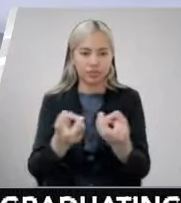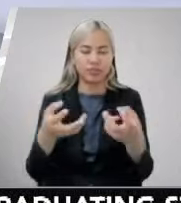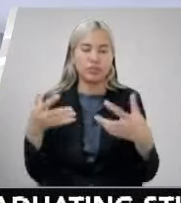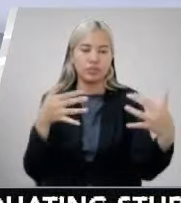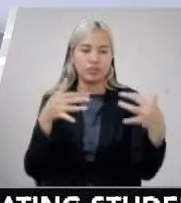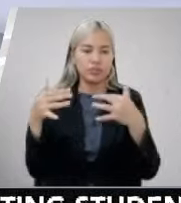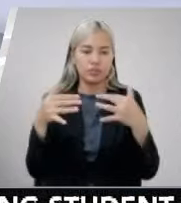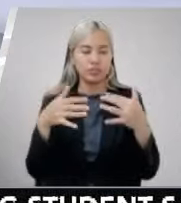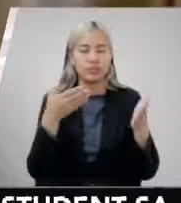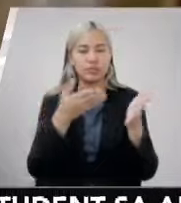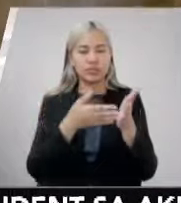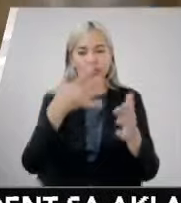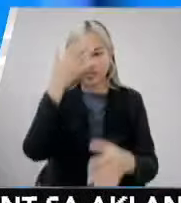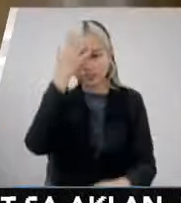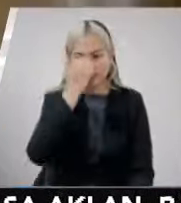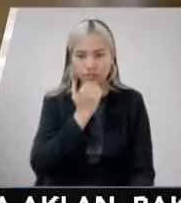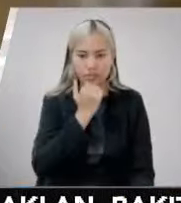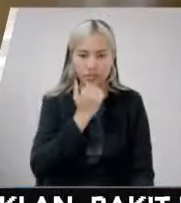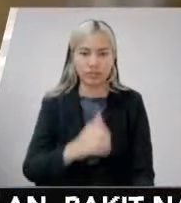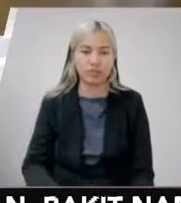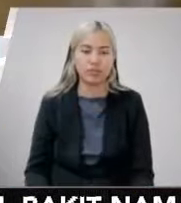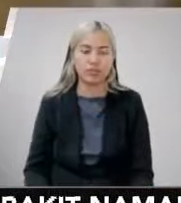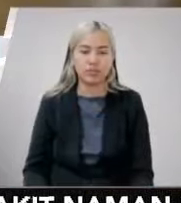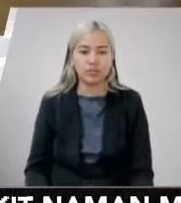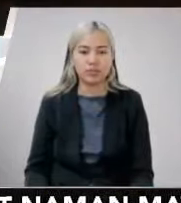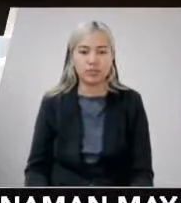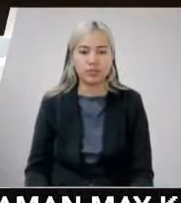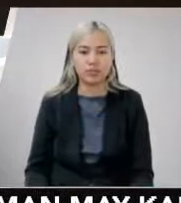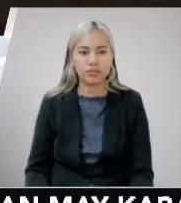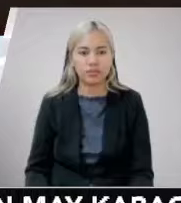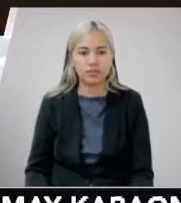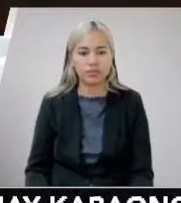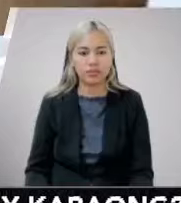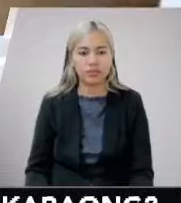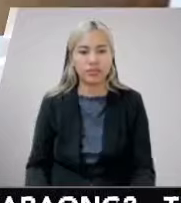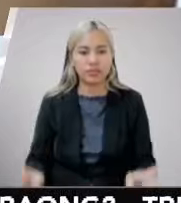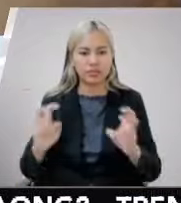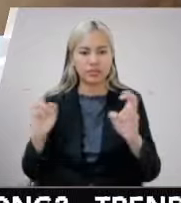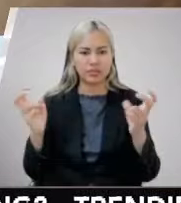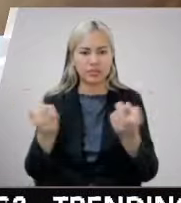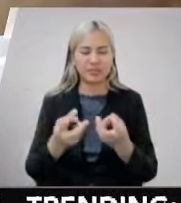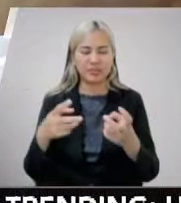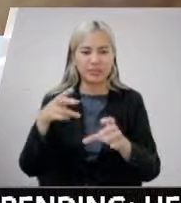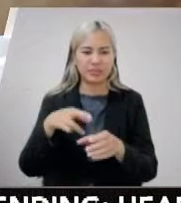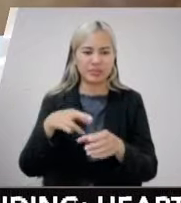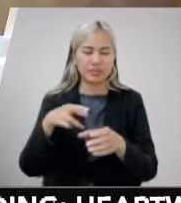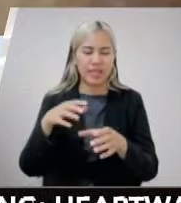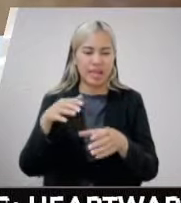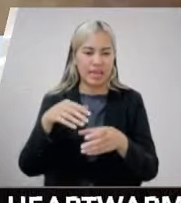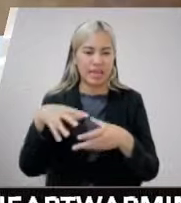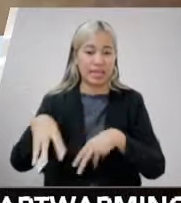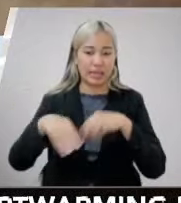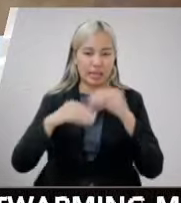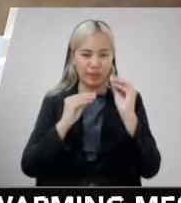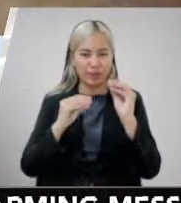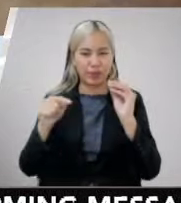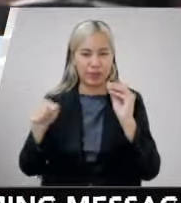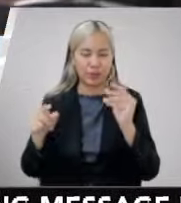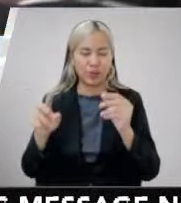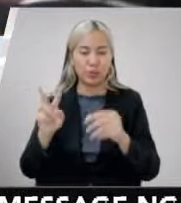official. Kasunod po yan ng pag-alis sa kabinete ng dalawa sa mga miyembro nito. Umalis ang dalawang opisyal ng war